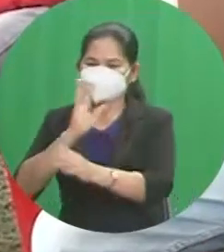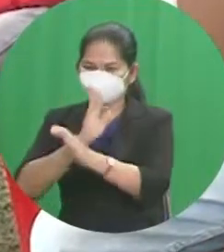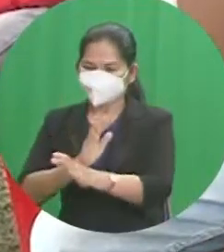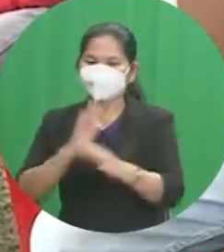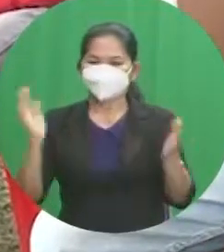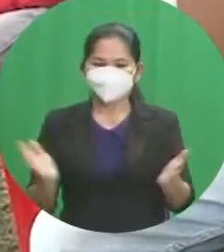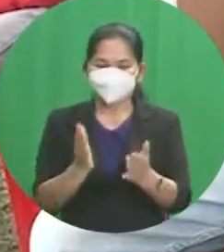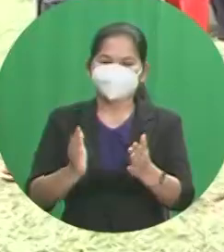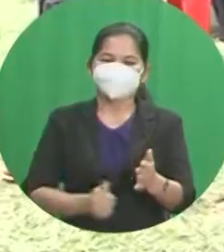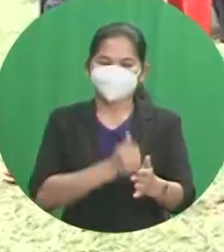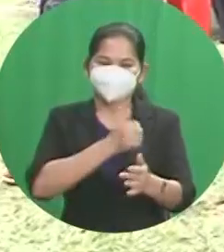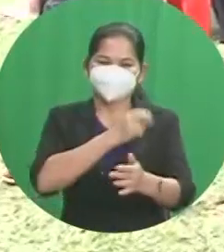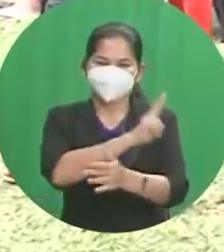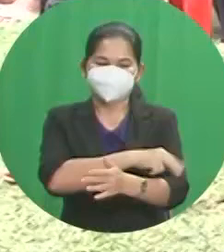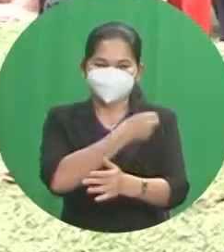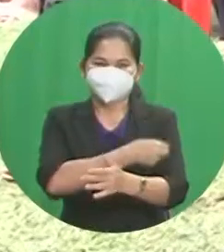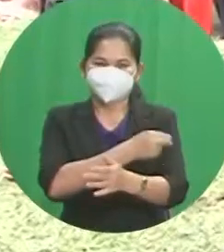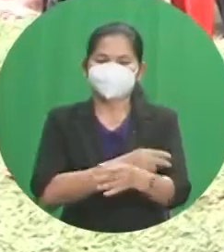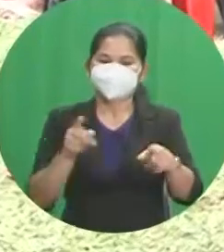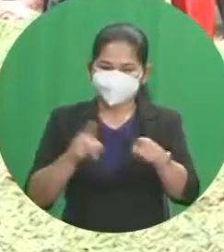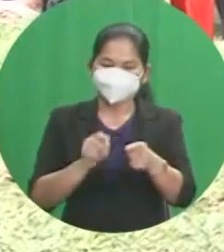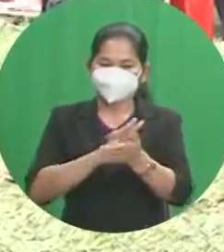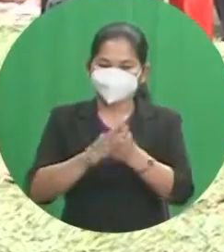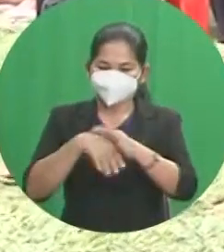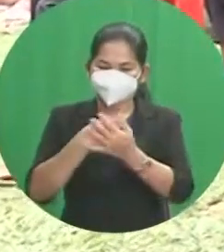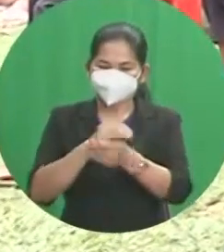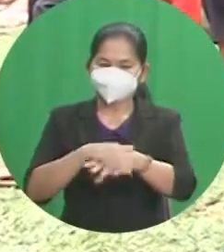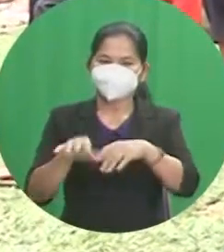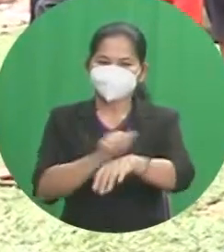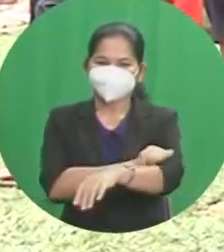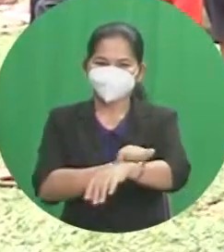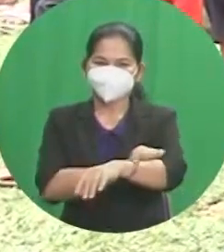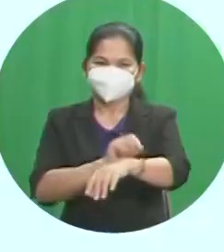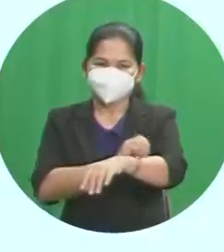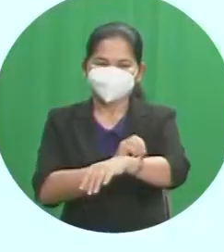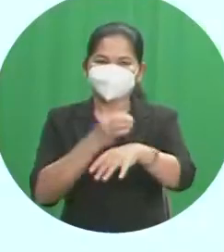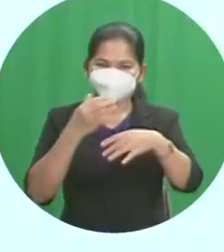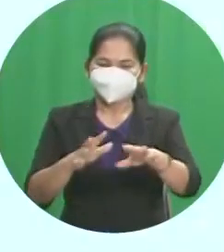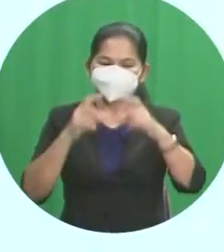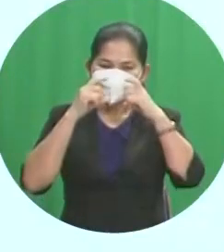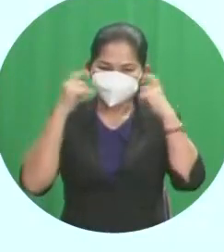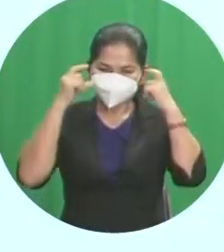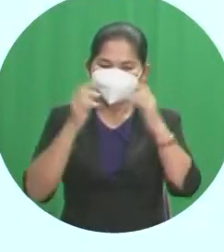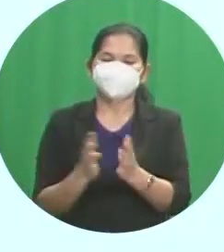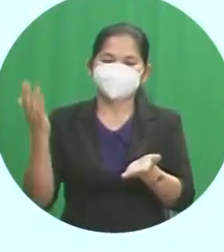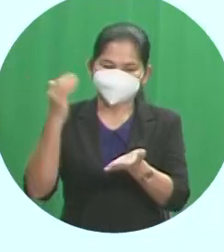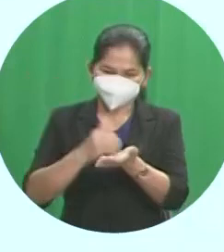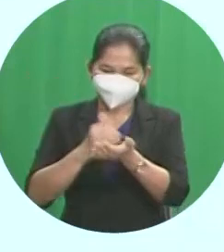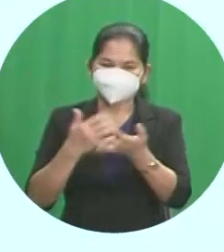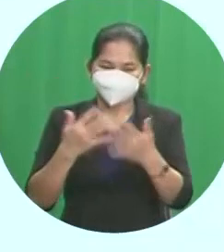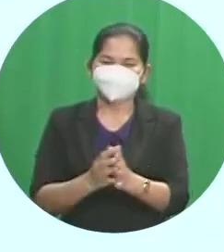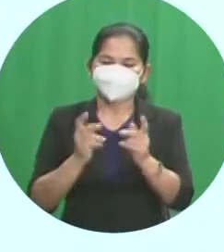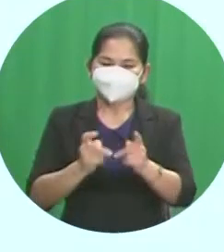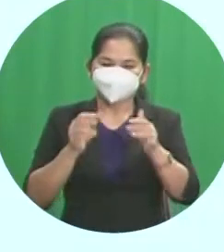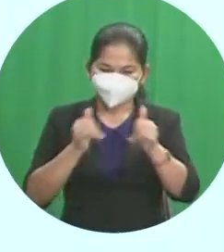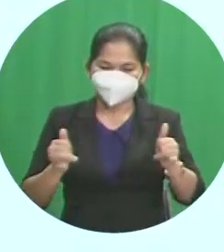មការណែនាំរបស់ក្រសួងសុខាភិបាលដូចជាការលាងដៃជាមួយសាប៊ូឬជាមួយអាល់កុល ការពាក់ម៉ាស់ឲ្យជាប់ជាប្រចាំនិងរក្សា